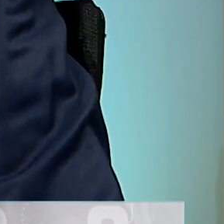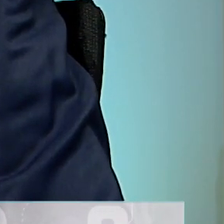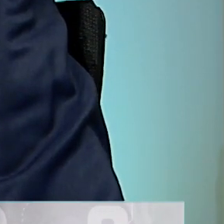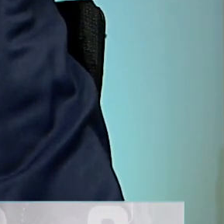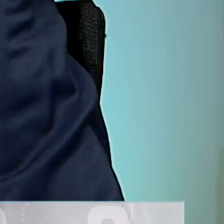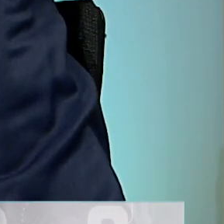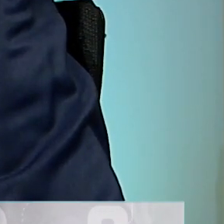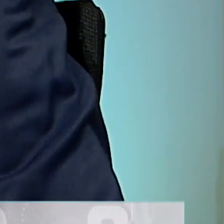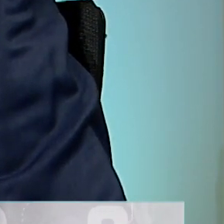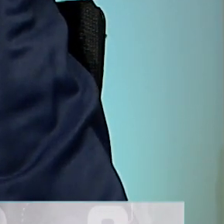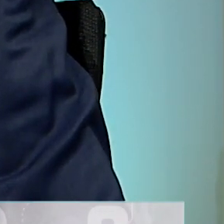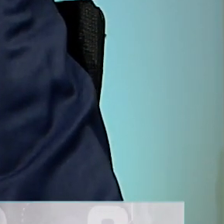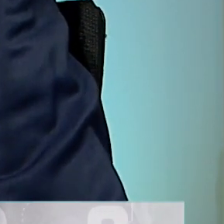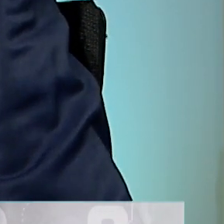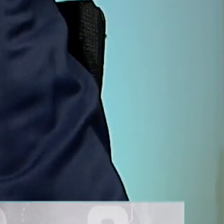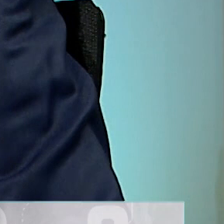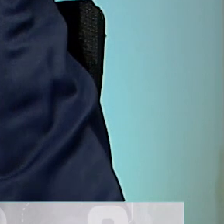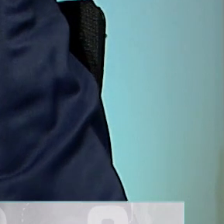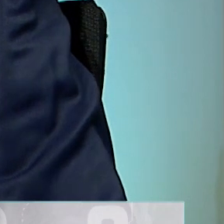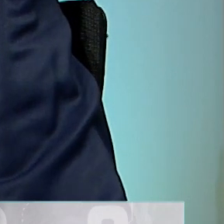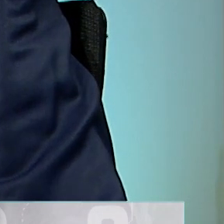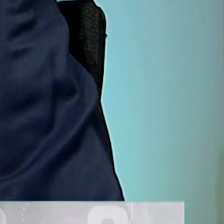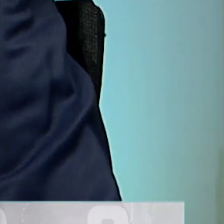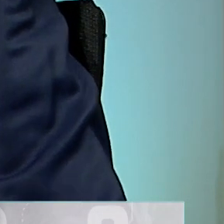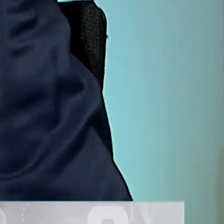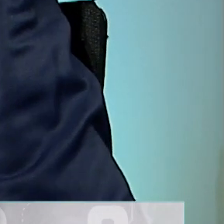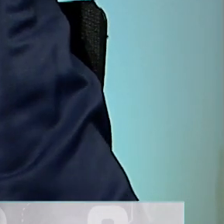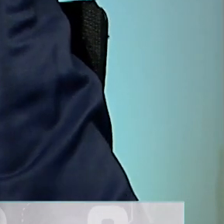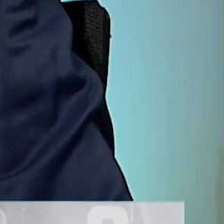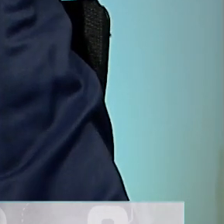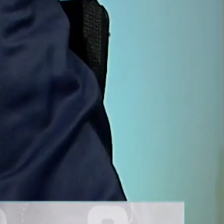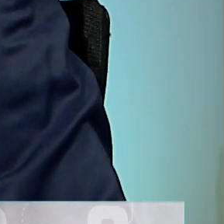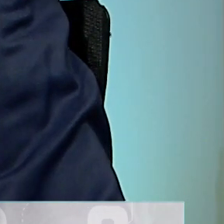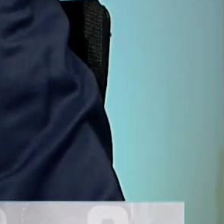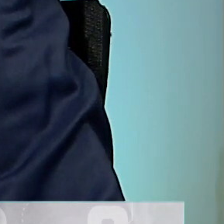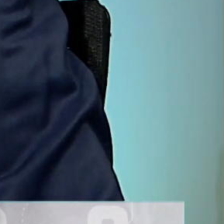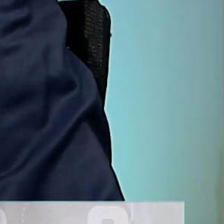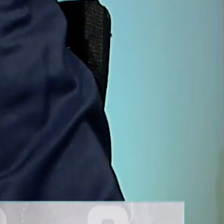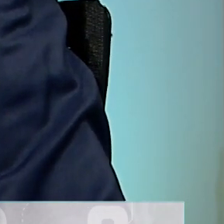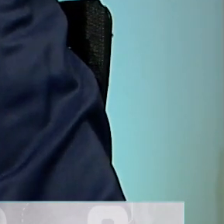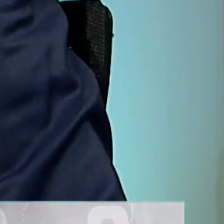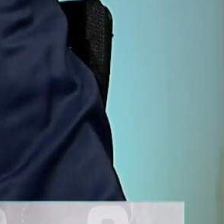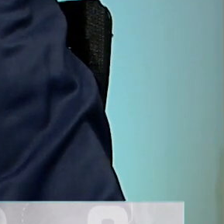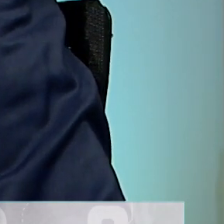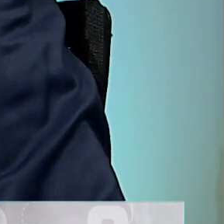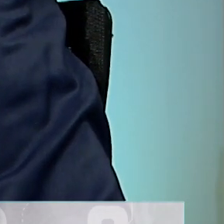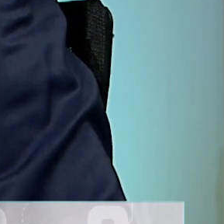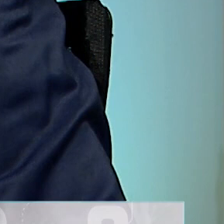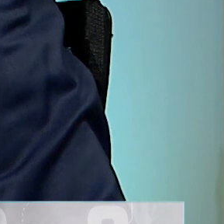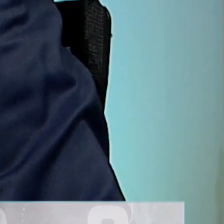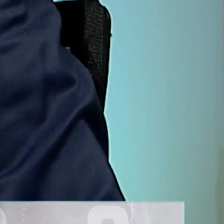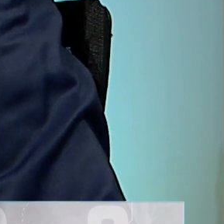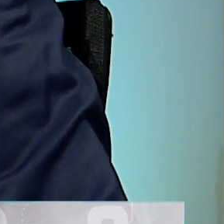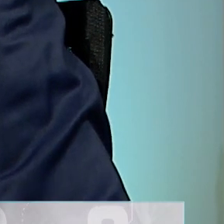Yani namazdan önce Bismillahirrahmanirrahim veya iftidah tekbirinden önce Bismillahirrahmanirrahim demek